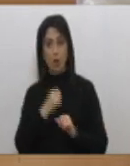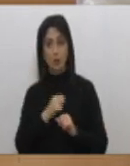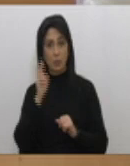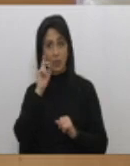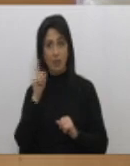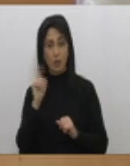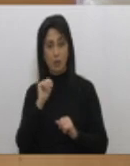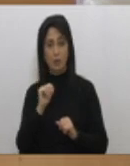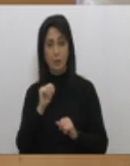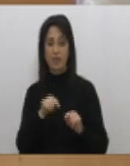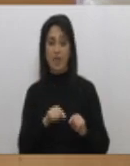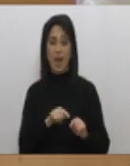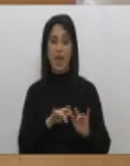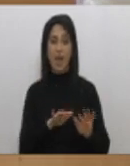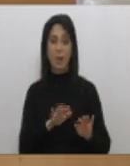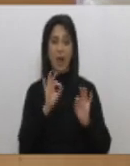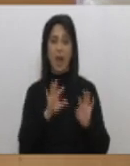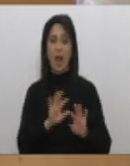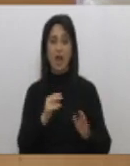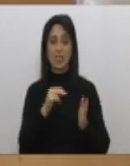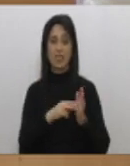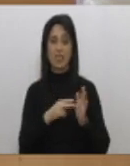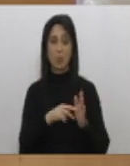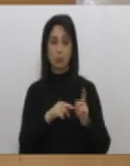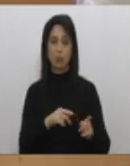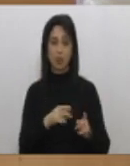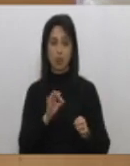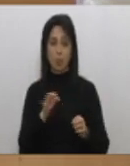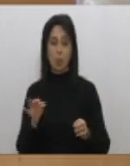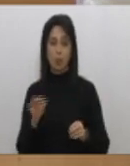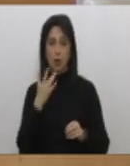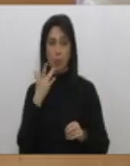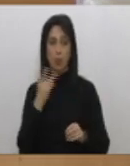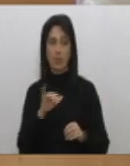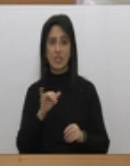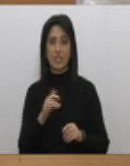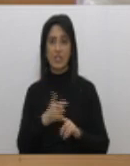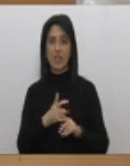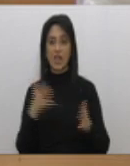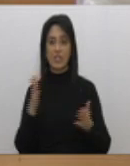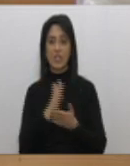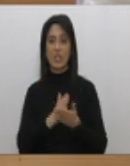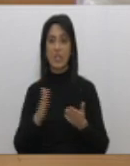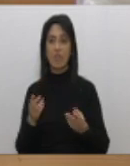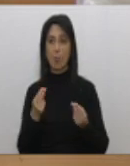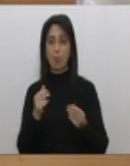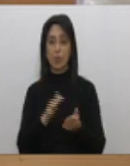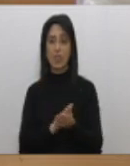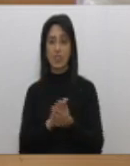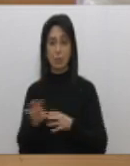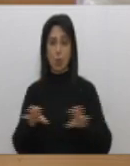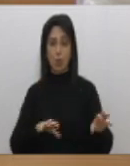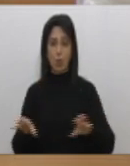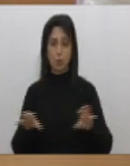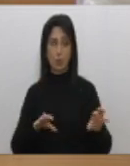მთავრობა. აქ აწარმოებს არასწორ საბიუჯეტო და მონეტარულ პოლიტიკას, სადაც ძალიან დიდი ნაწილი ფულისა იხარჯება